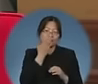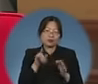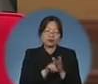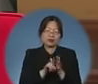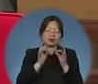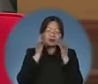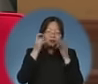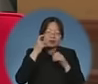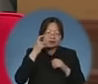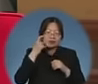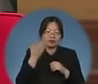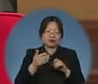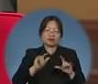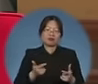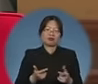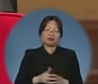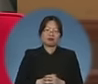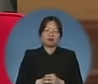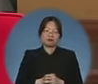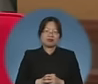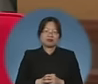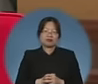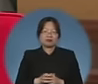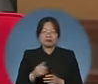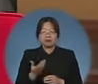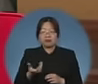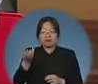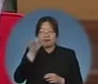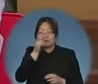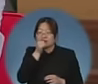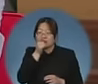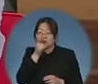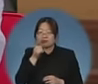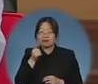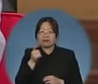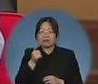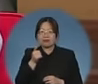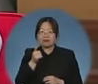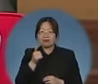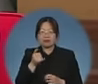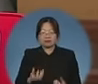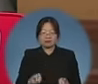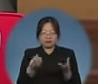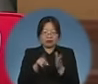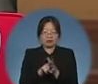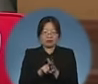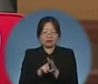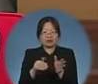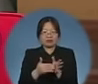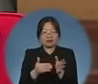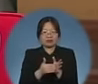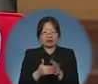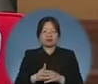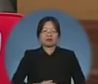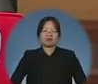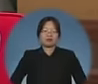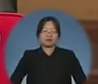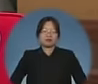노력을 할까 저는 아니라고 생각해요. 그렇죠. 네. 당연히 승진해봤자 무슨 승진 파티를 위해서 하는 거고 알겠습니다. 하는